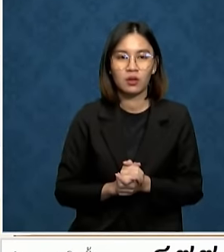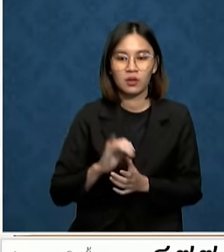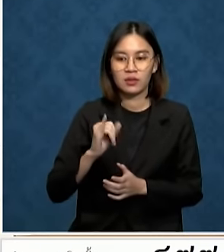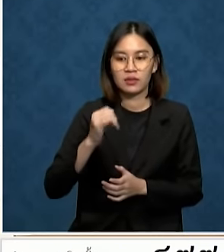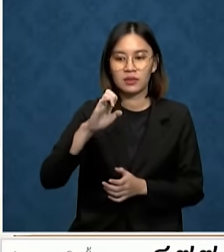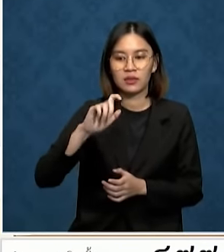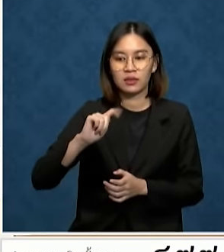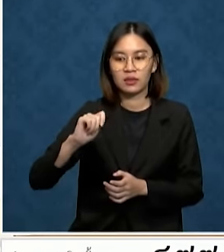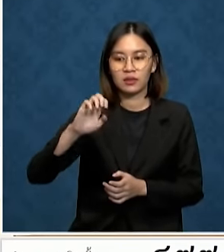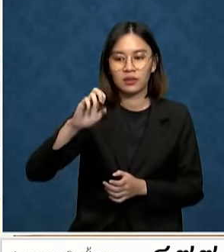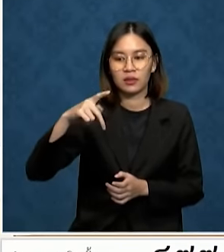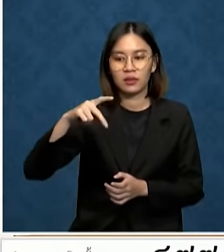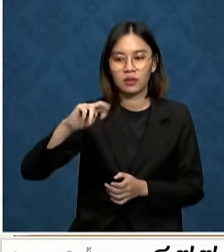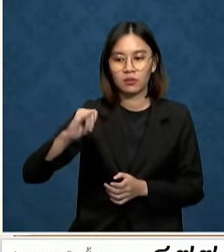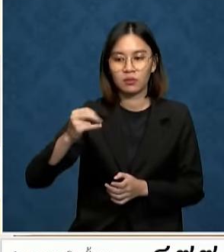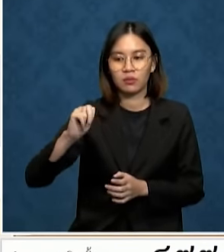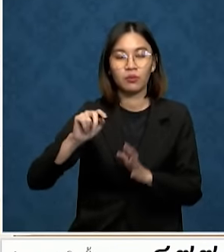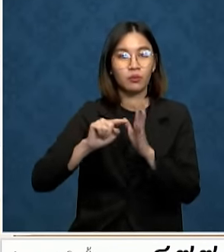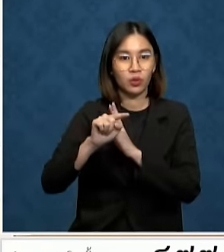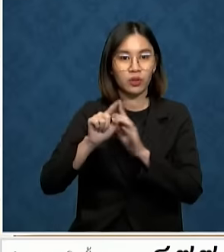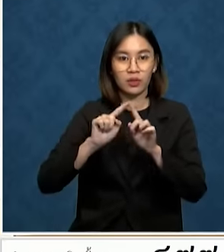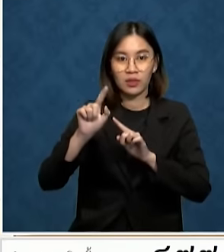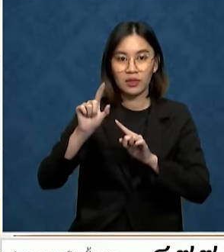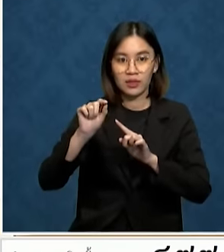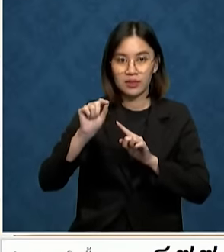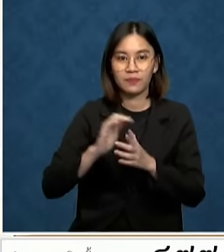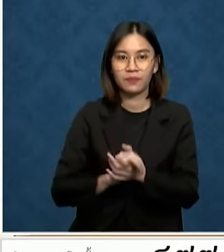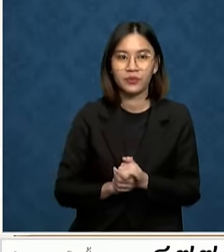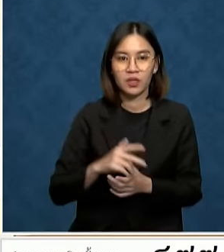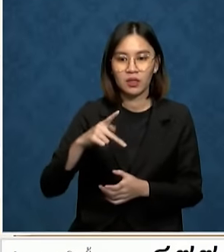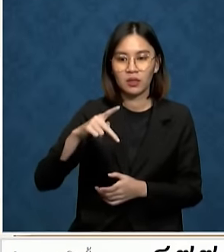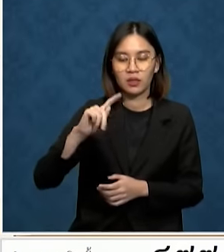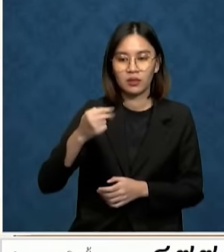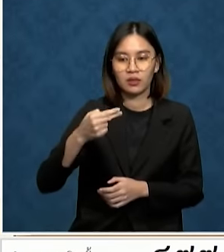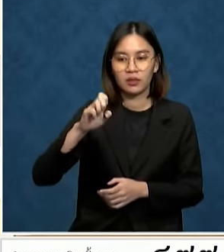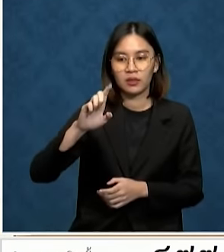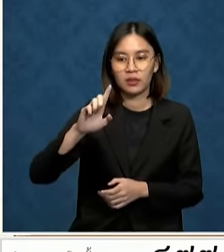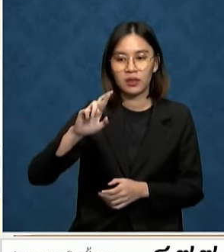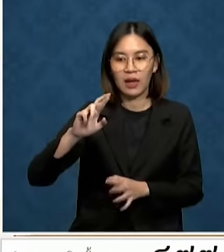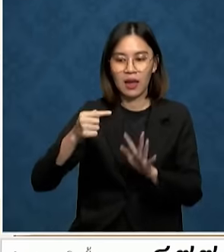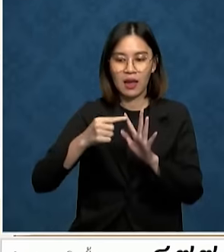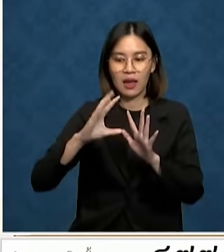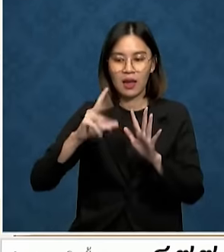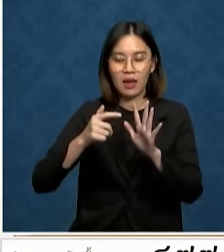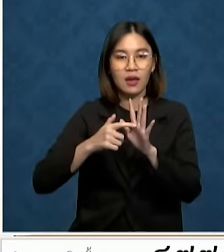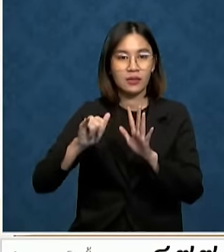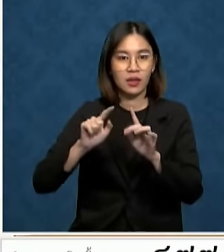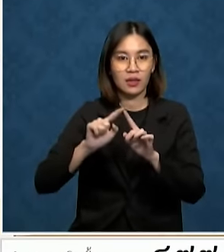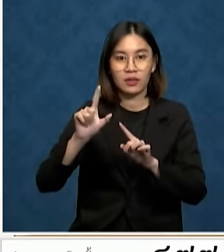จิตติพทธวิลยโรธ 20. ในทีลชัยแสนแก้ว21.